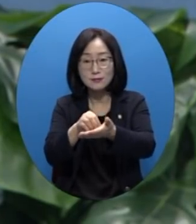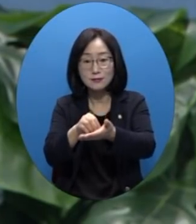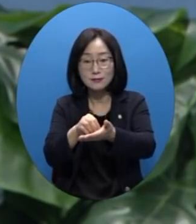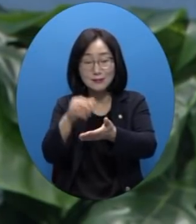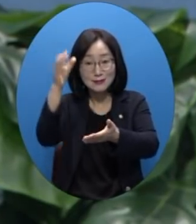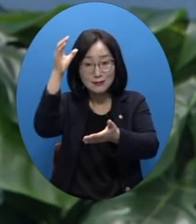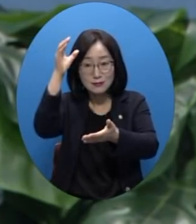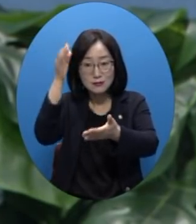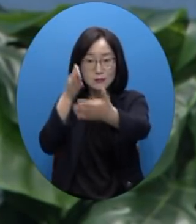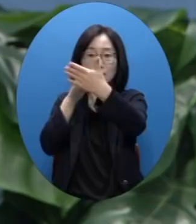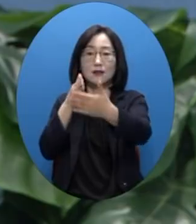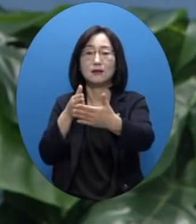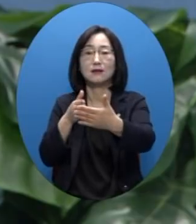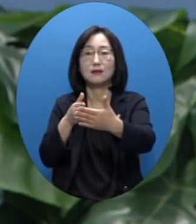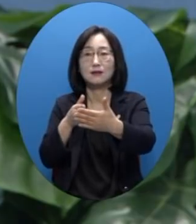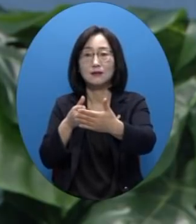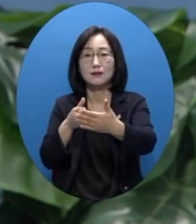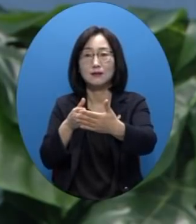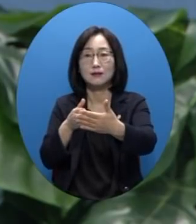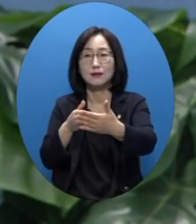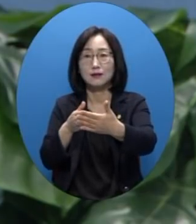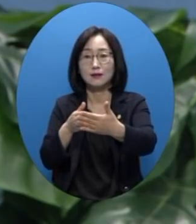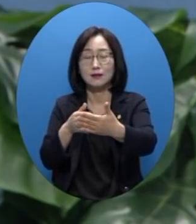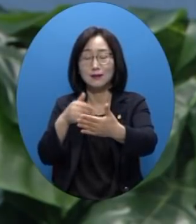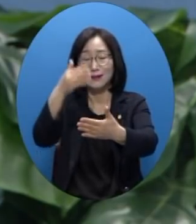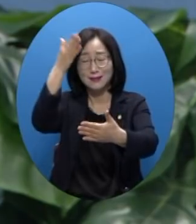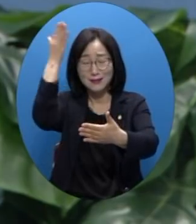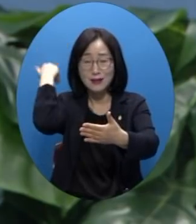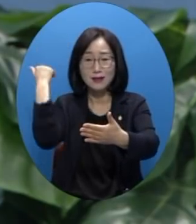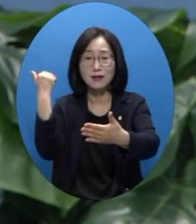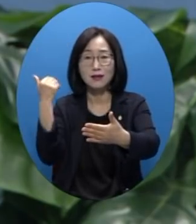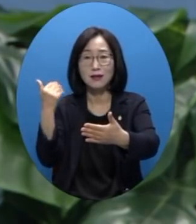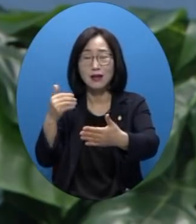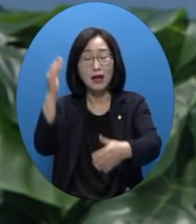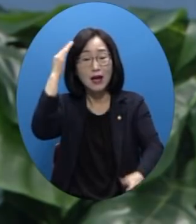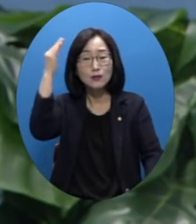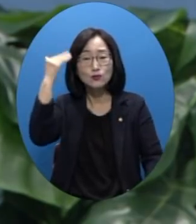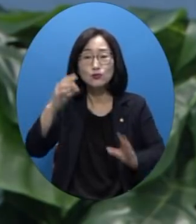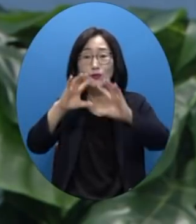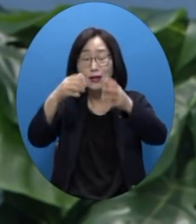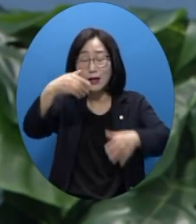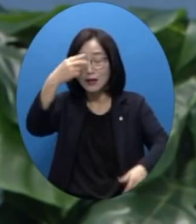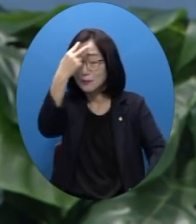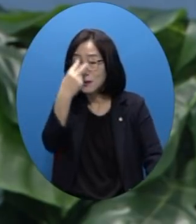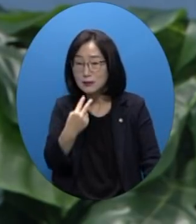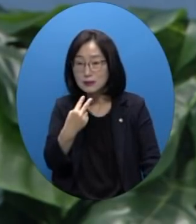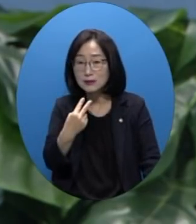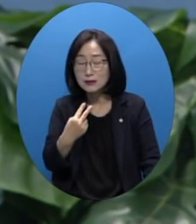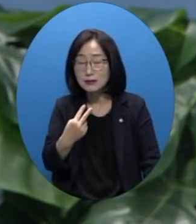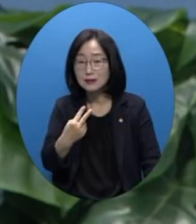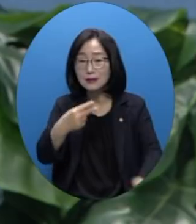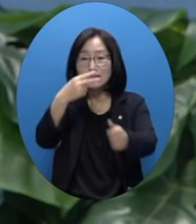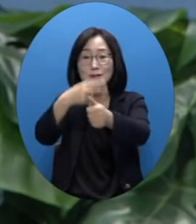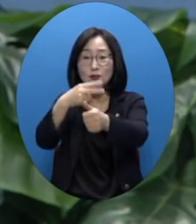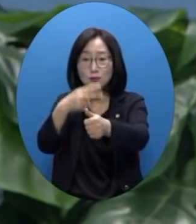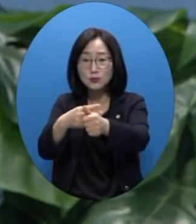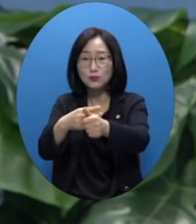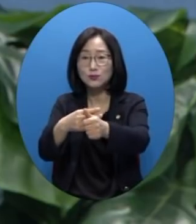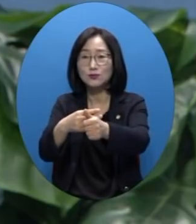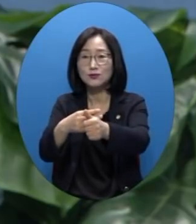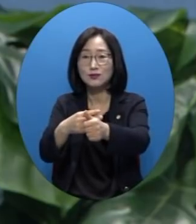한국의 어느 대학에서도 받아주질 않습니다. 그 당시만 해도 한국에서 앞을 못 보는 시각장애인 교수를